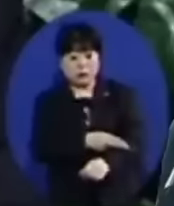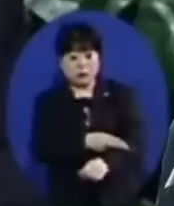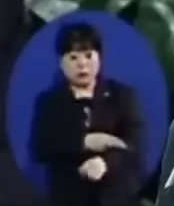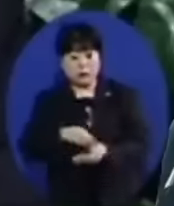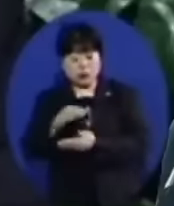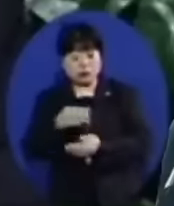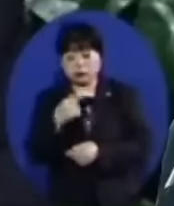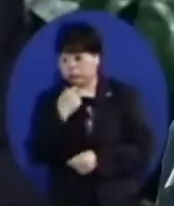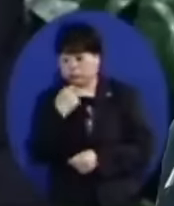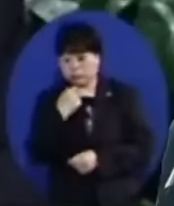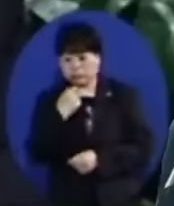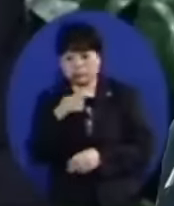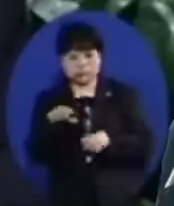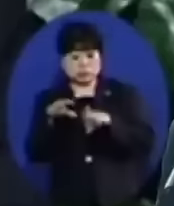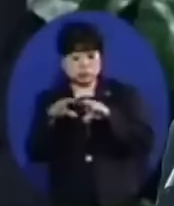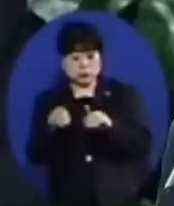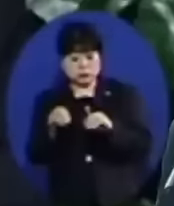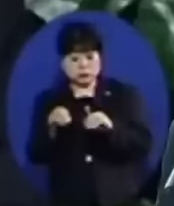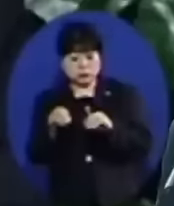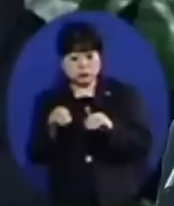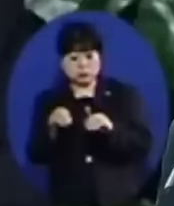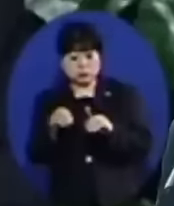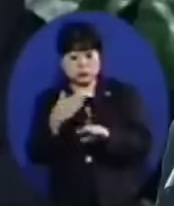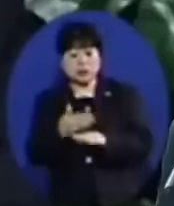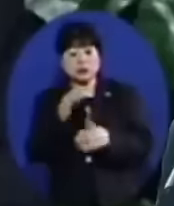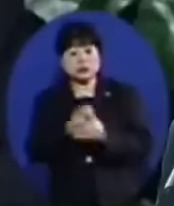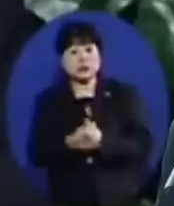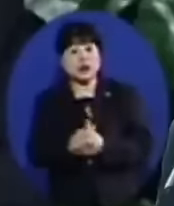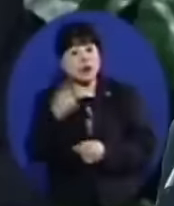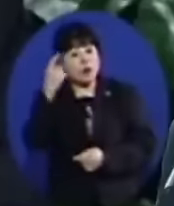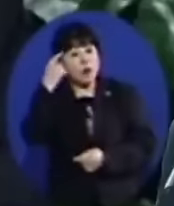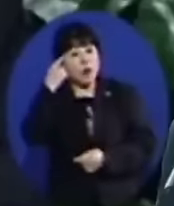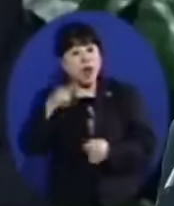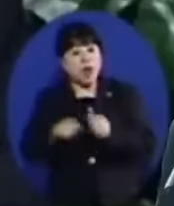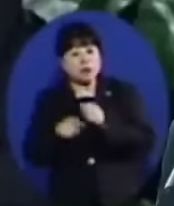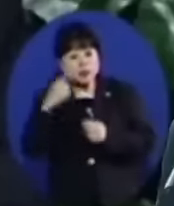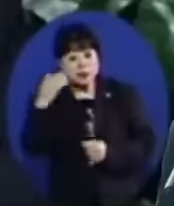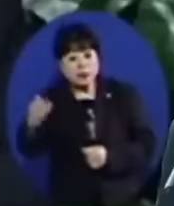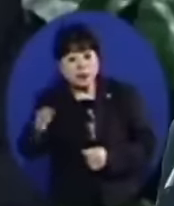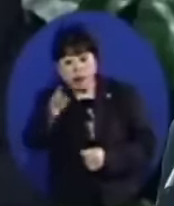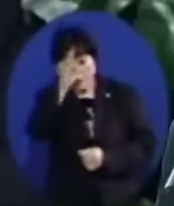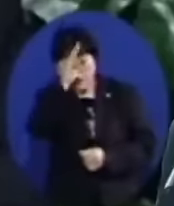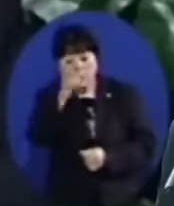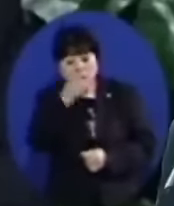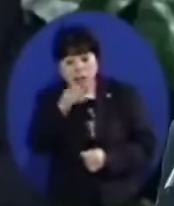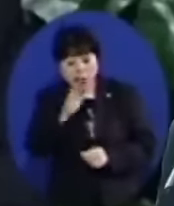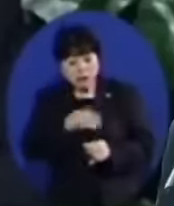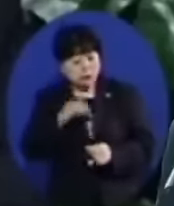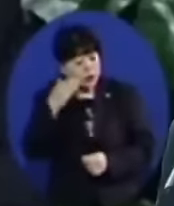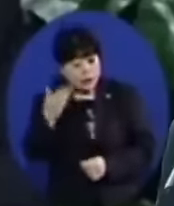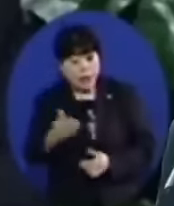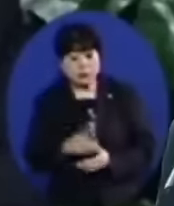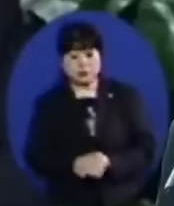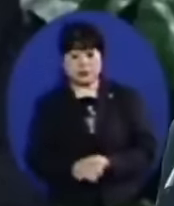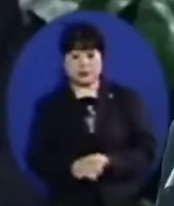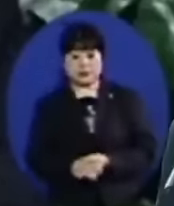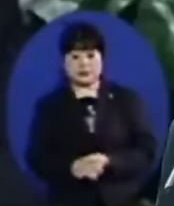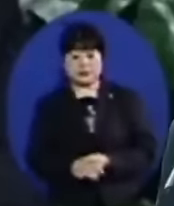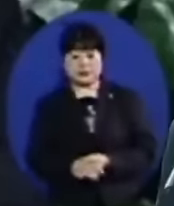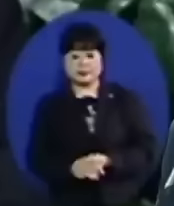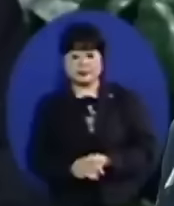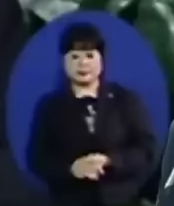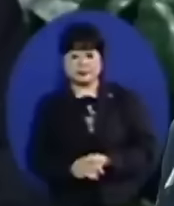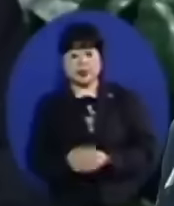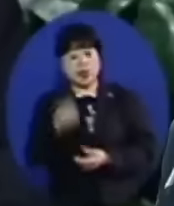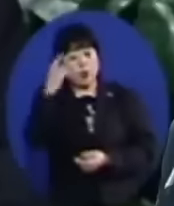놀러도 안 갑니다. 그래서 다른 친구가 야 너 어떻게 됐니? 병들었지 않느냐? 너 잘못됐지 않느냐?